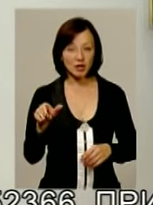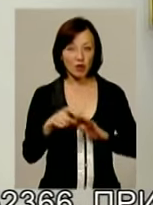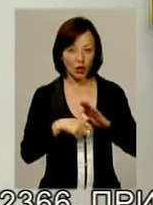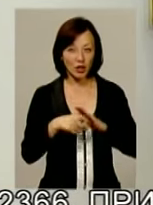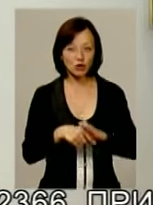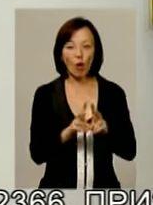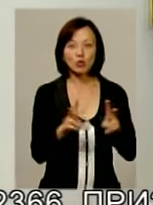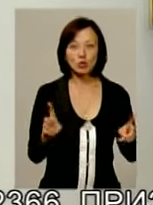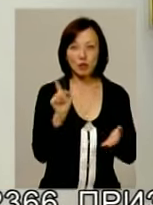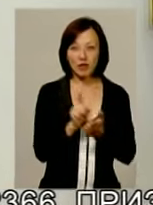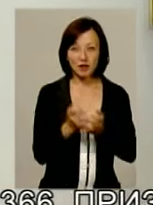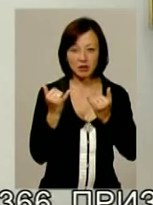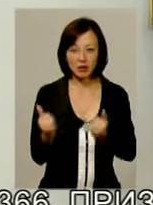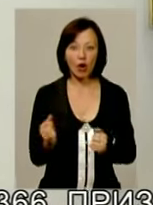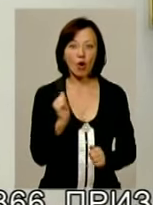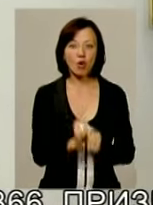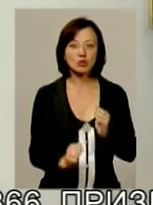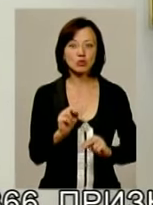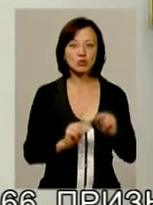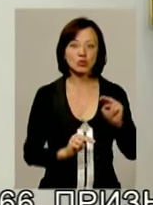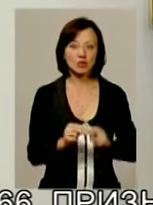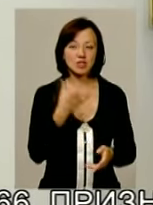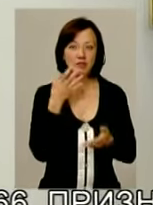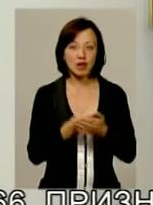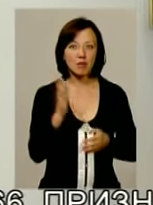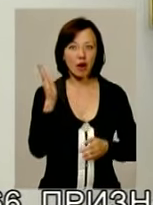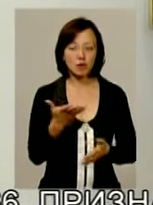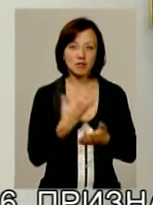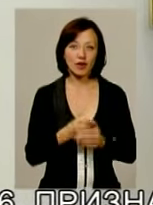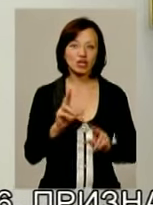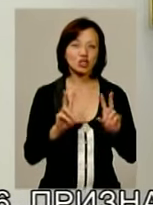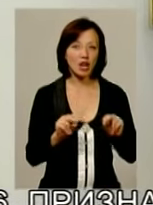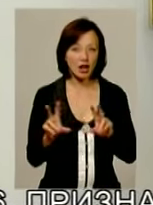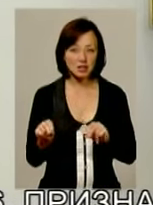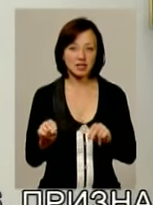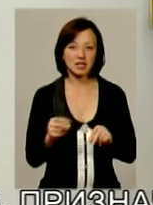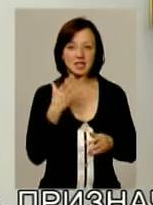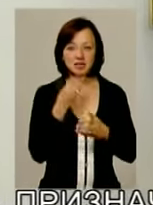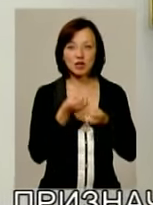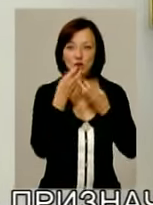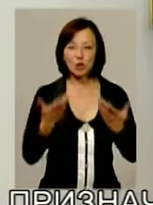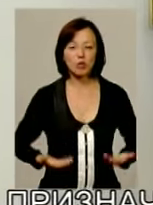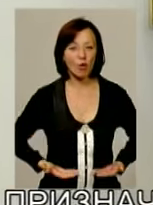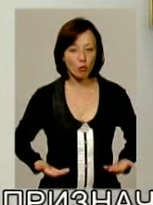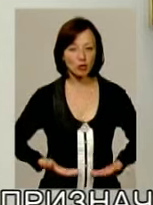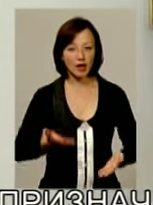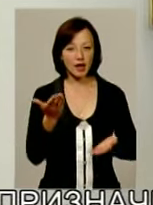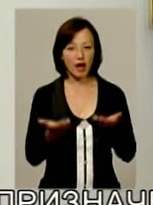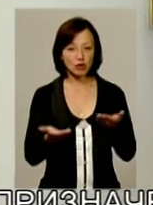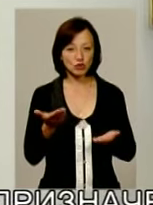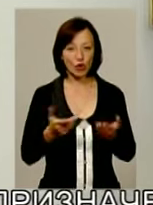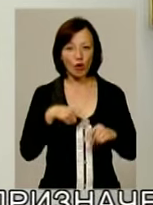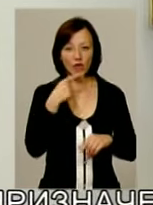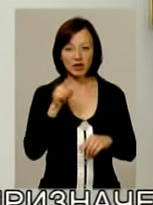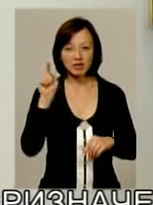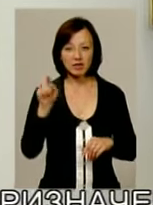щось повинен. Кожен будує сам своє майбутнє, своє щастя, своє... свій добробут. І якщо говорити,